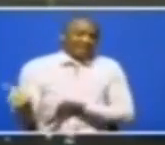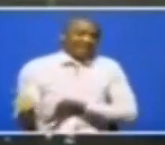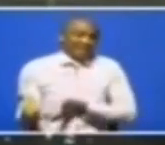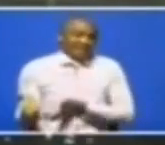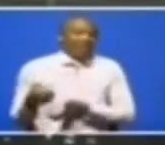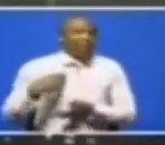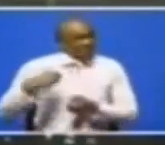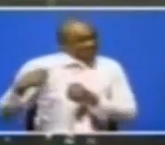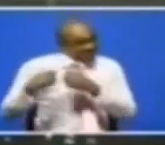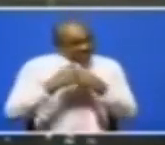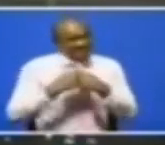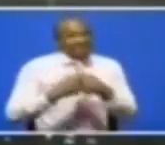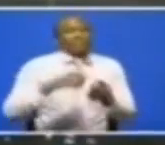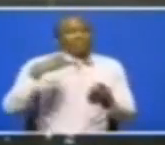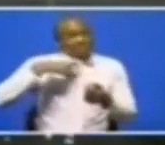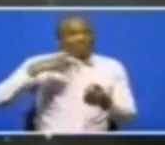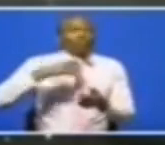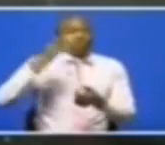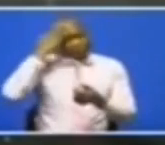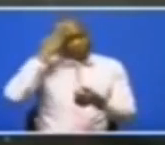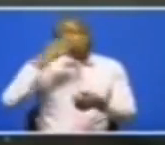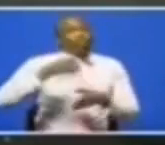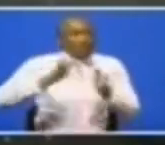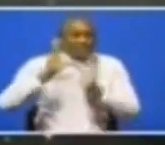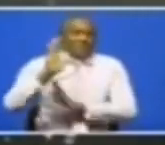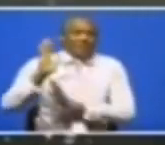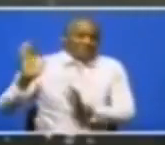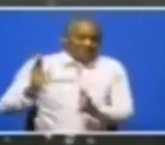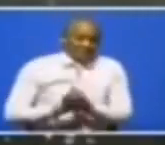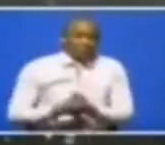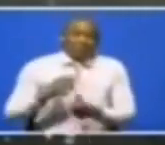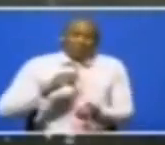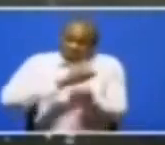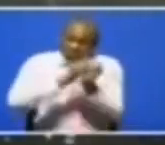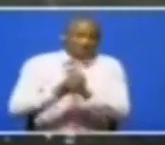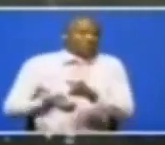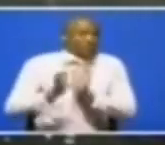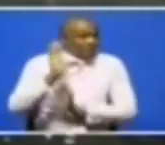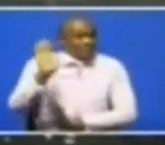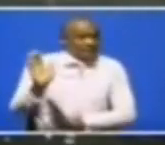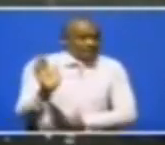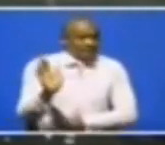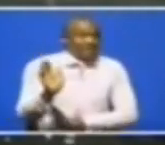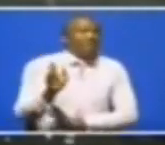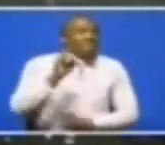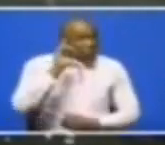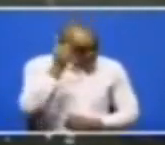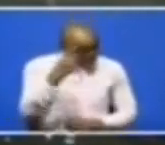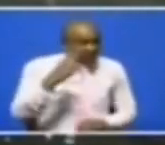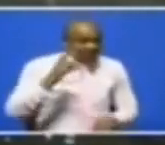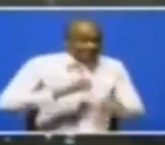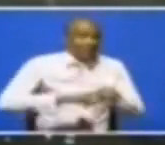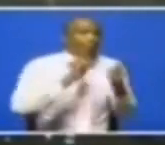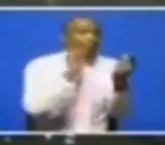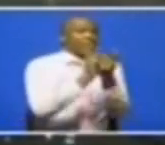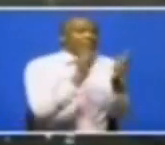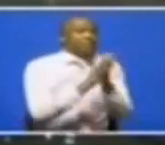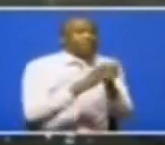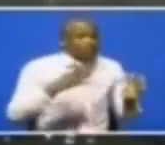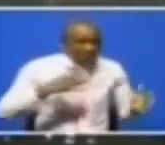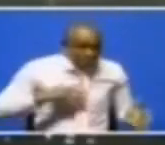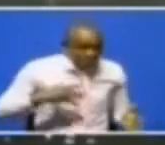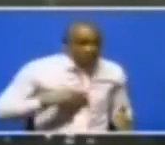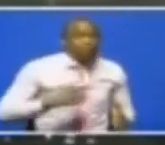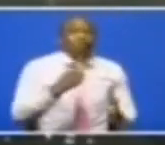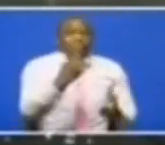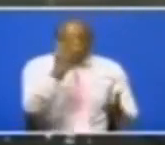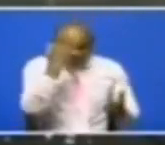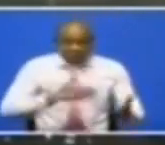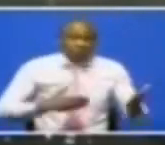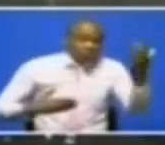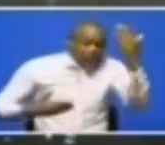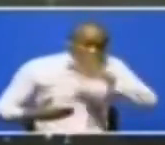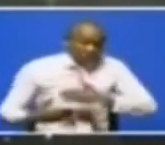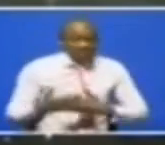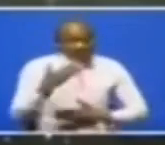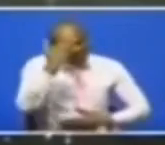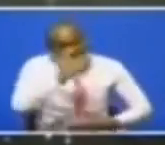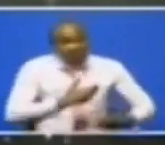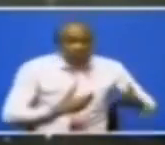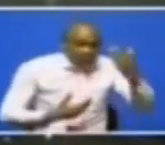are challenging status quo. Kwa hiyo tumekuwa mwanzo kabisa tukikutana na wananchi kwa njia ya moja kwa